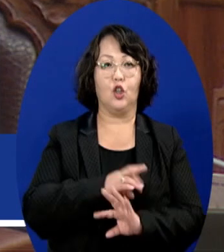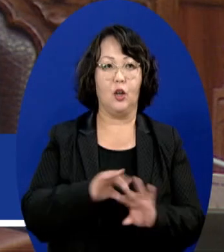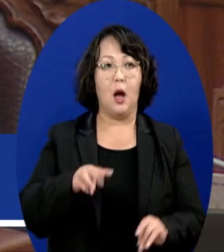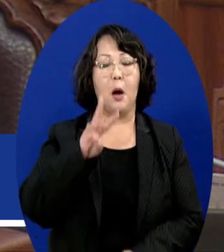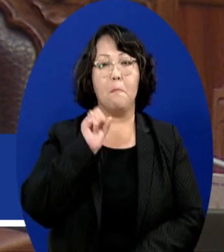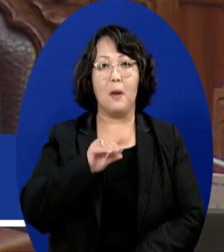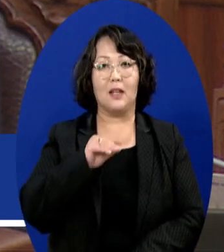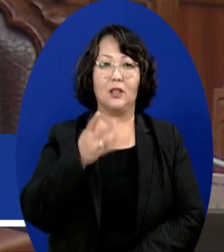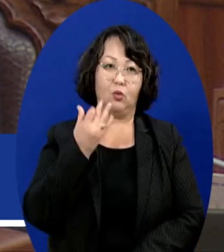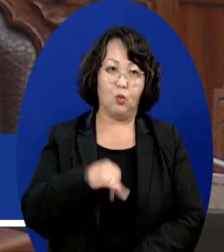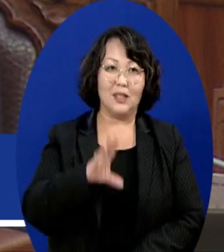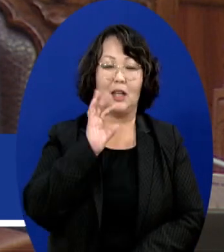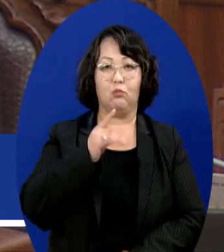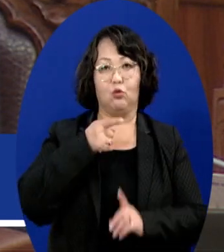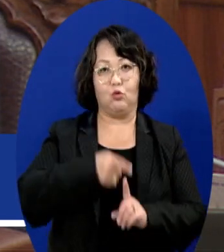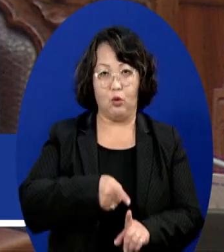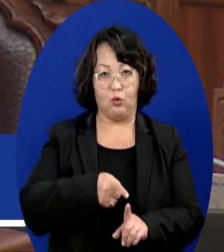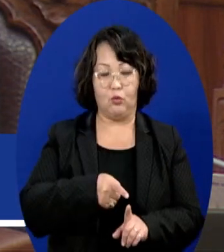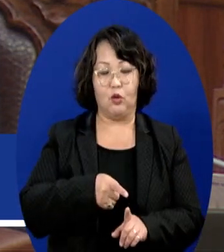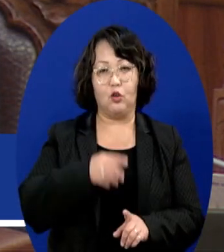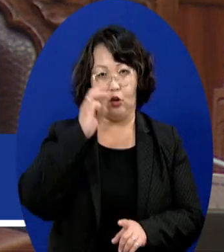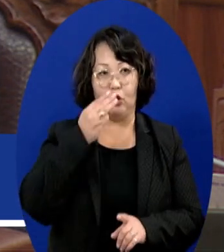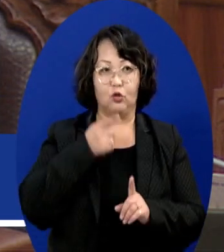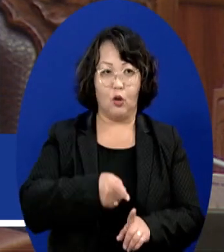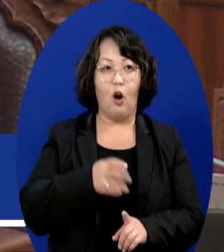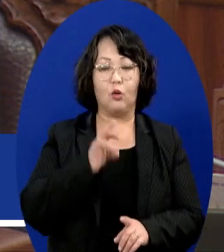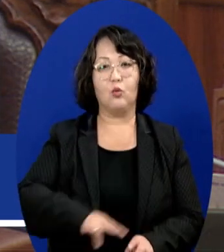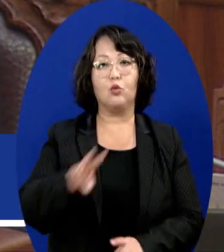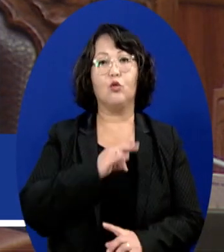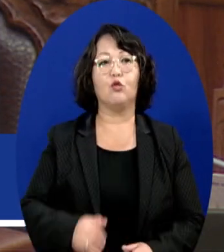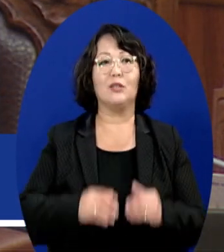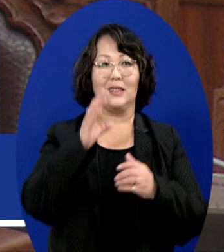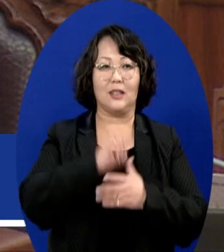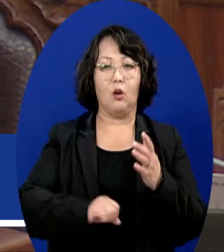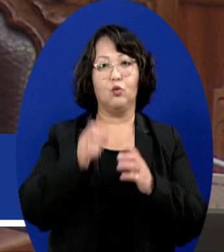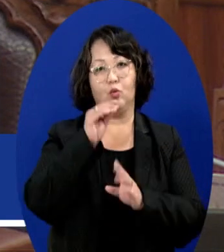мал аж ахуйн салбарт нь зориулах үүднээс тодорхой зориултыг нь орон нутгийн хөгжлийн сангийнх нь журам